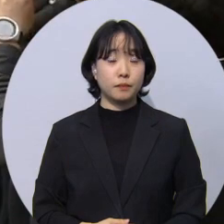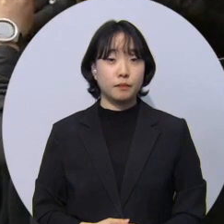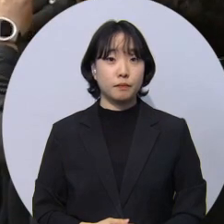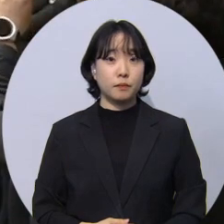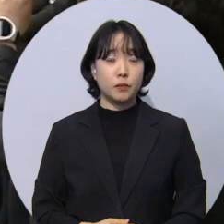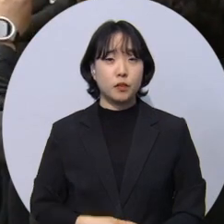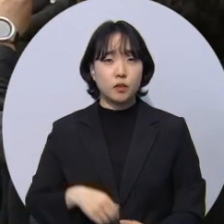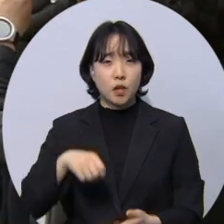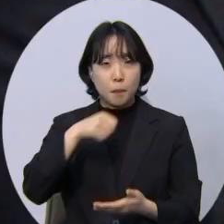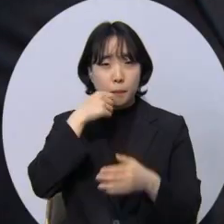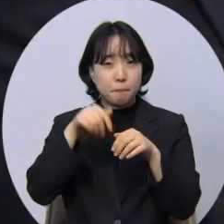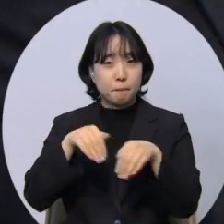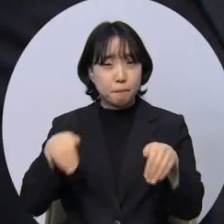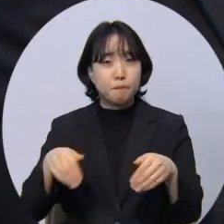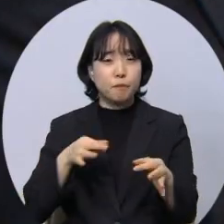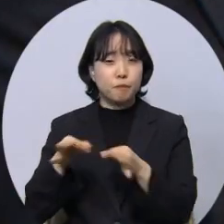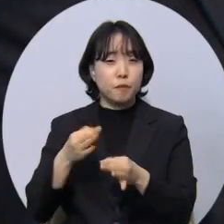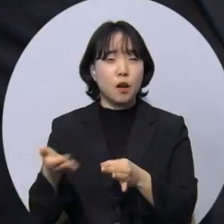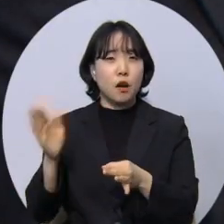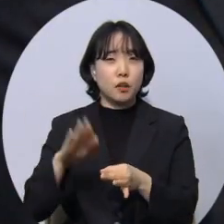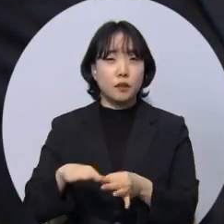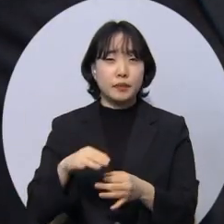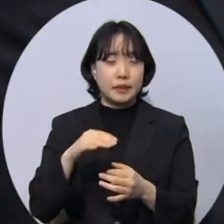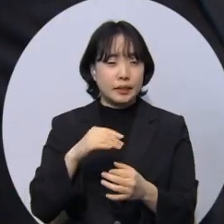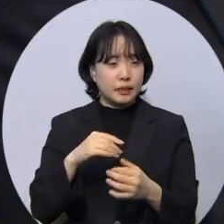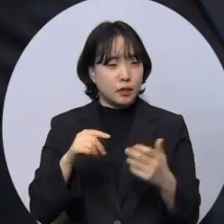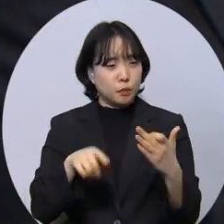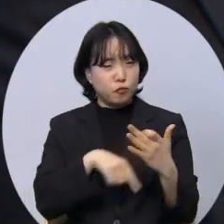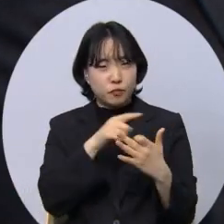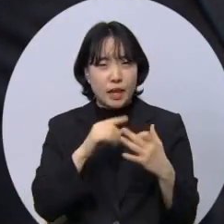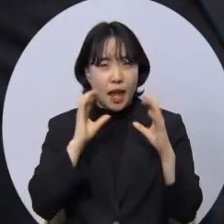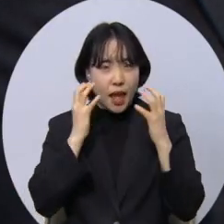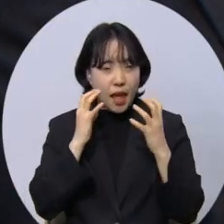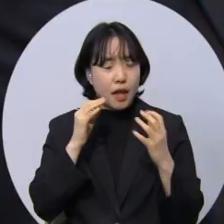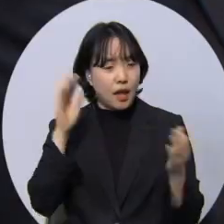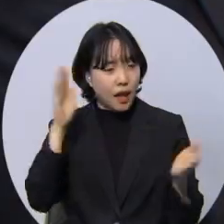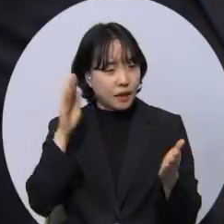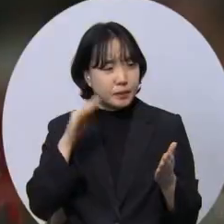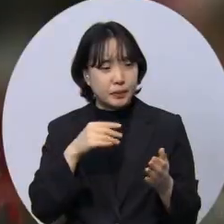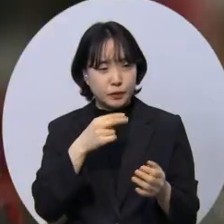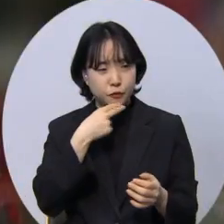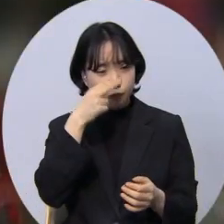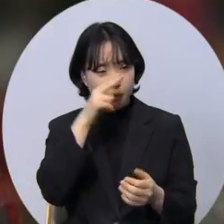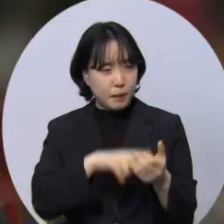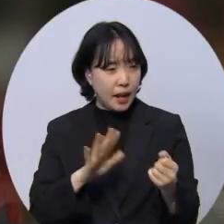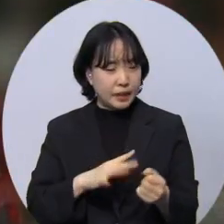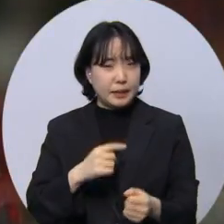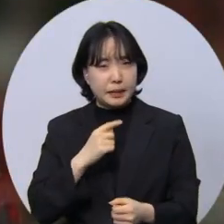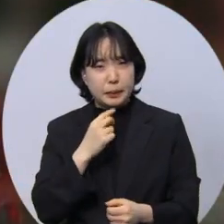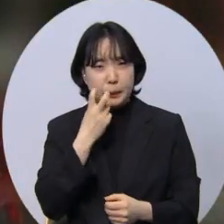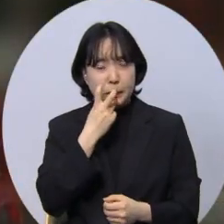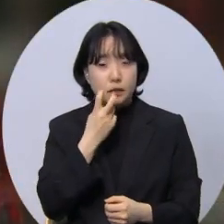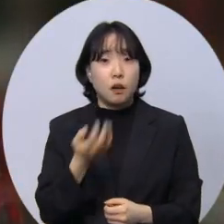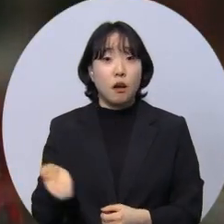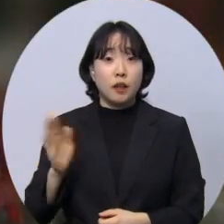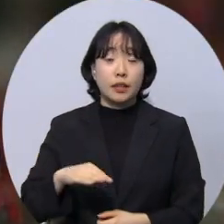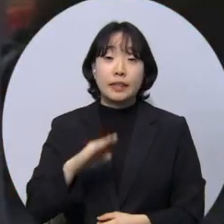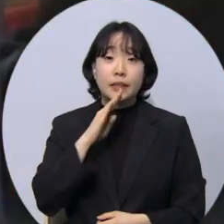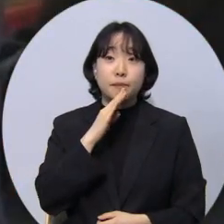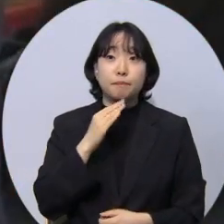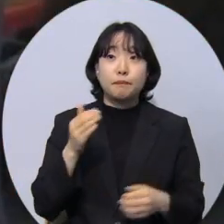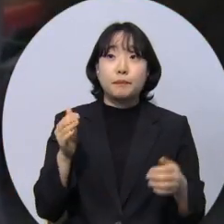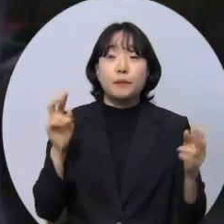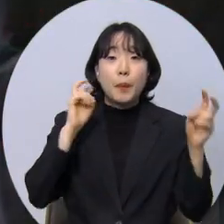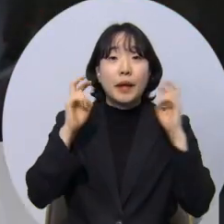음식점을 운영하며 미성년자 주류 판매에 특히 주의해 왔다는 정상훈 씨 하지만 직장인처럼 꾸미고